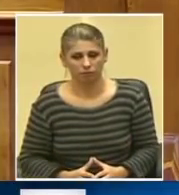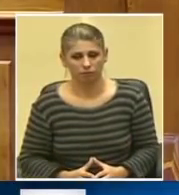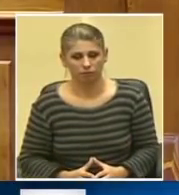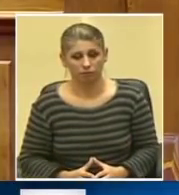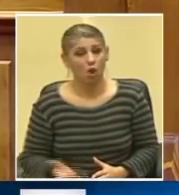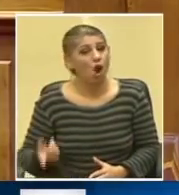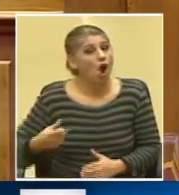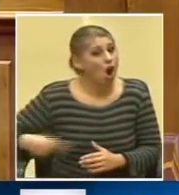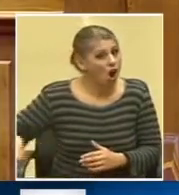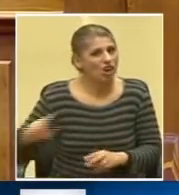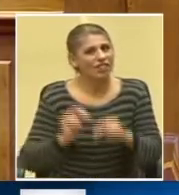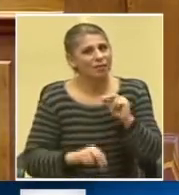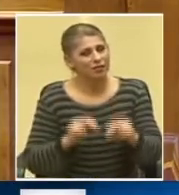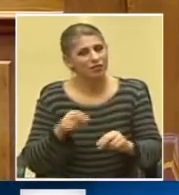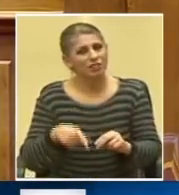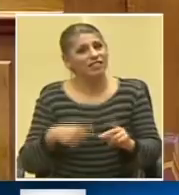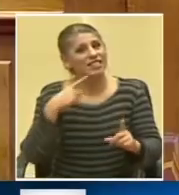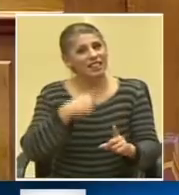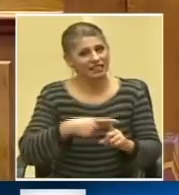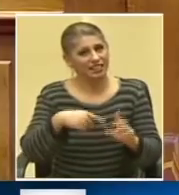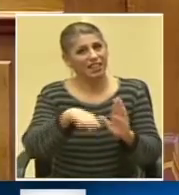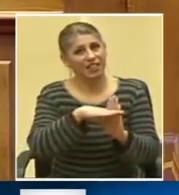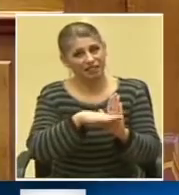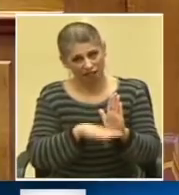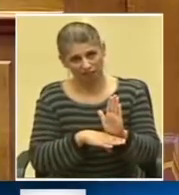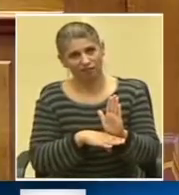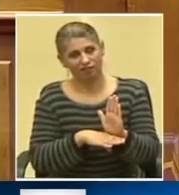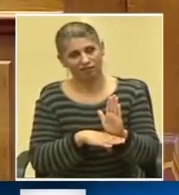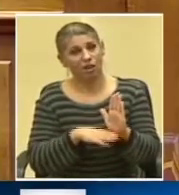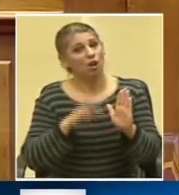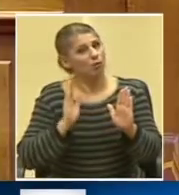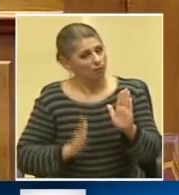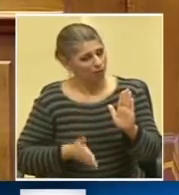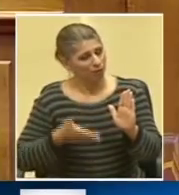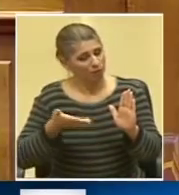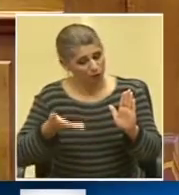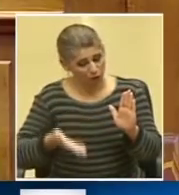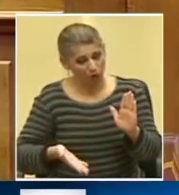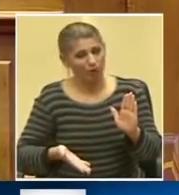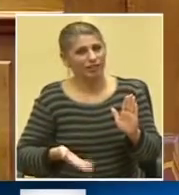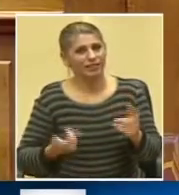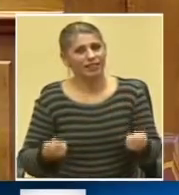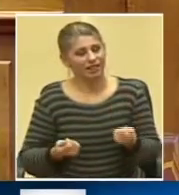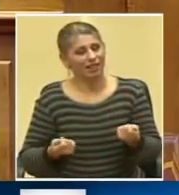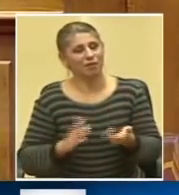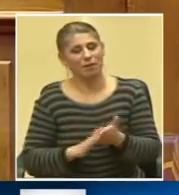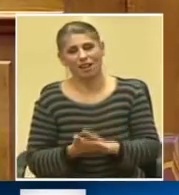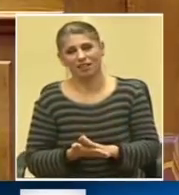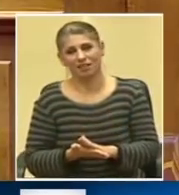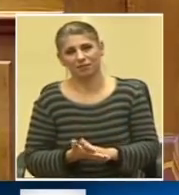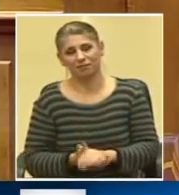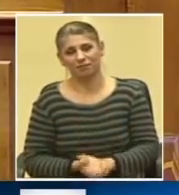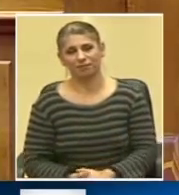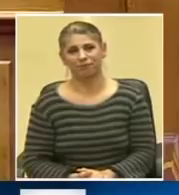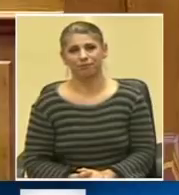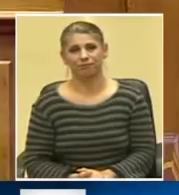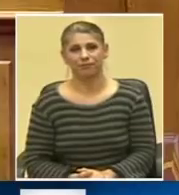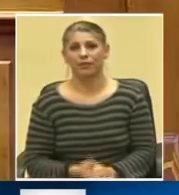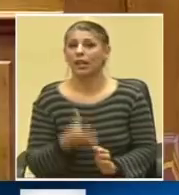όλοι θα ψηφίσουν αυτές τις θετικές διατάξεις που μπορούμε τώρα να κάνουμε πράξη. Και γι'